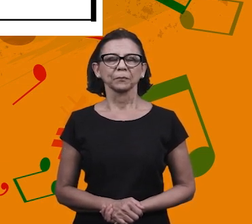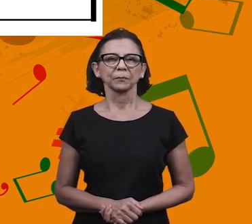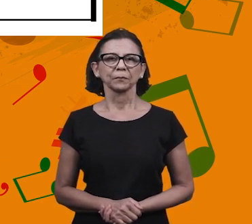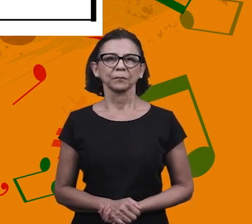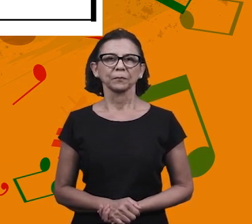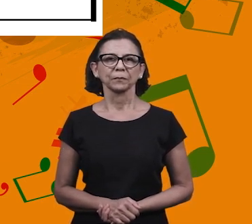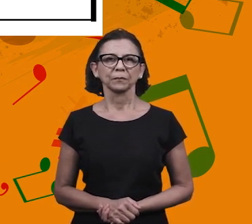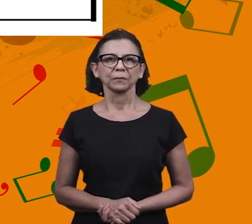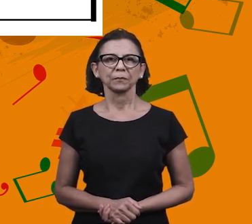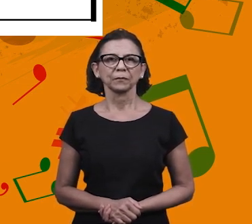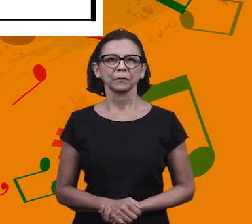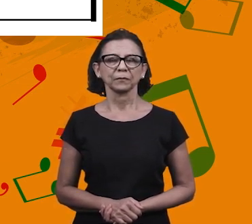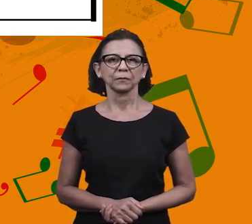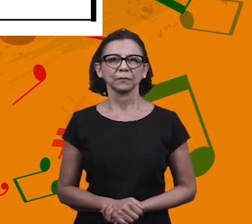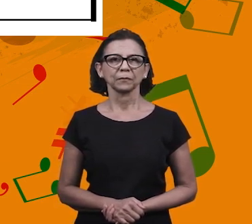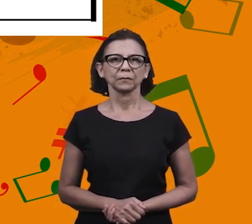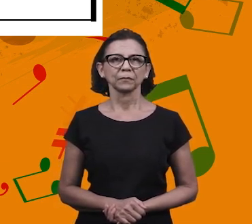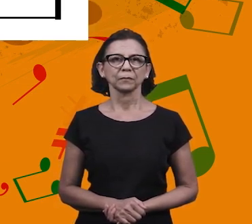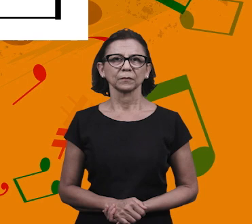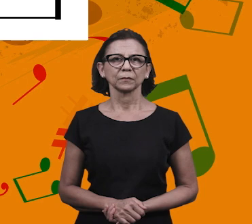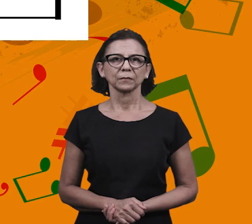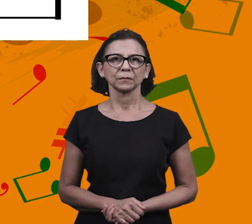mi, ré,